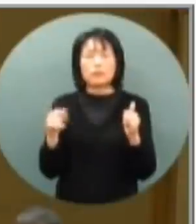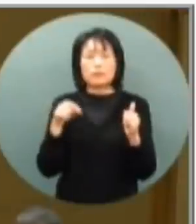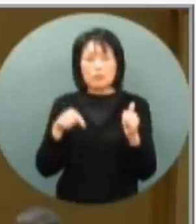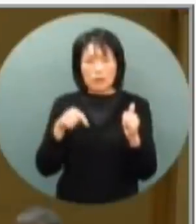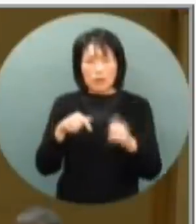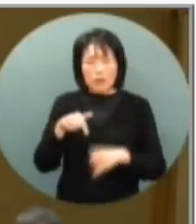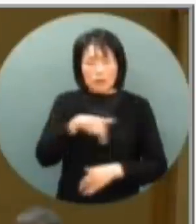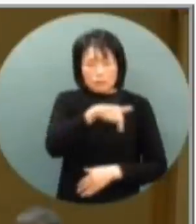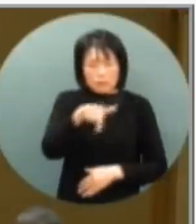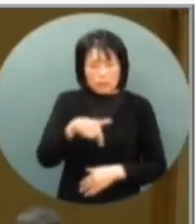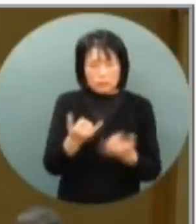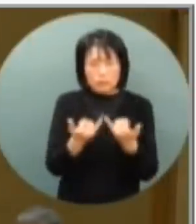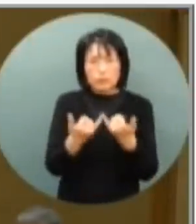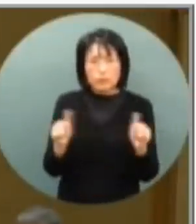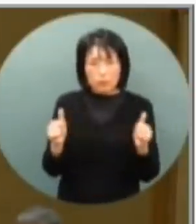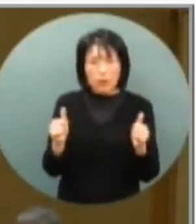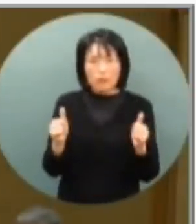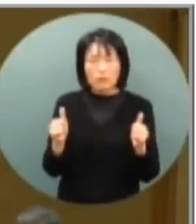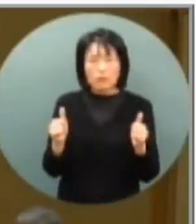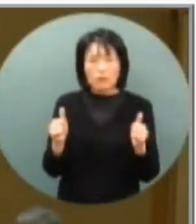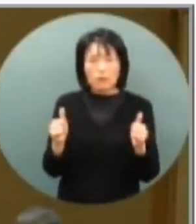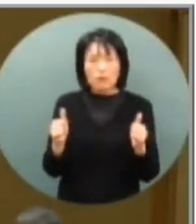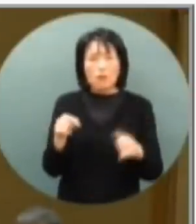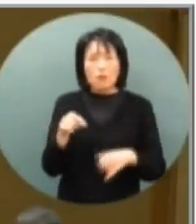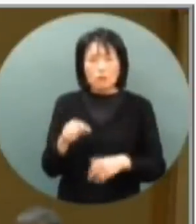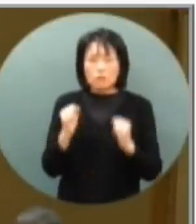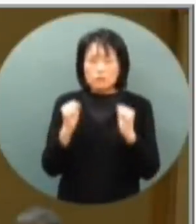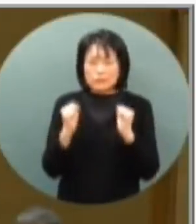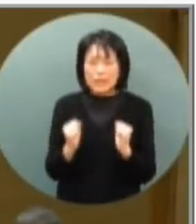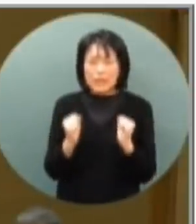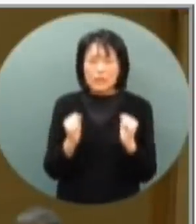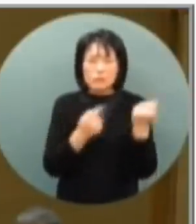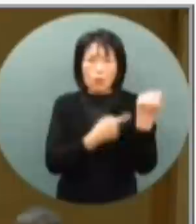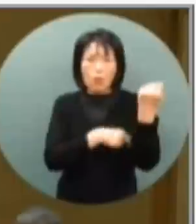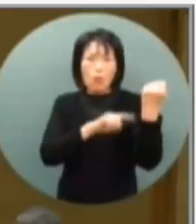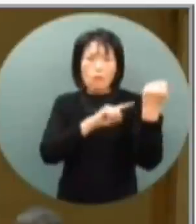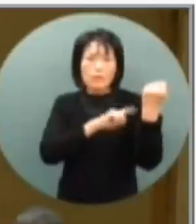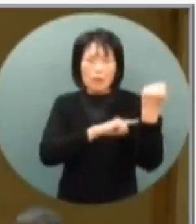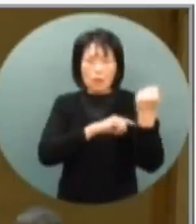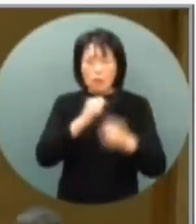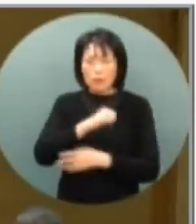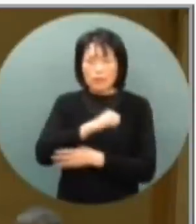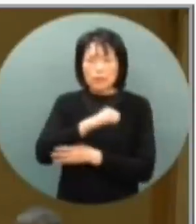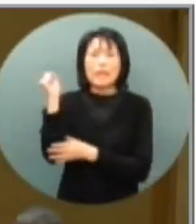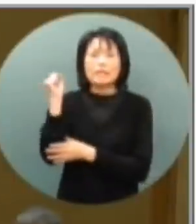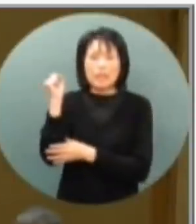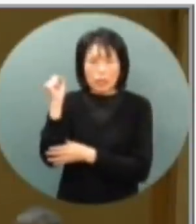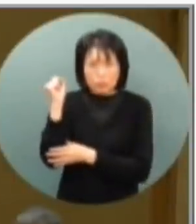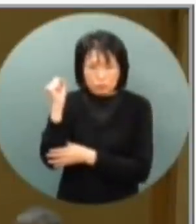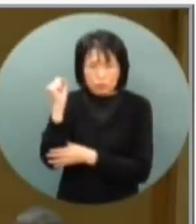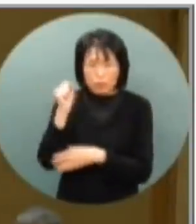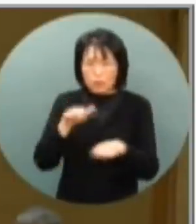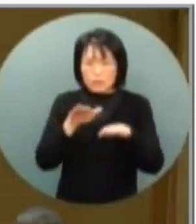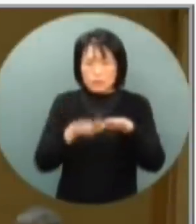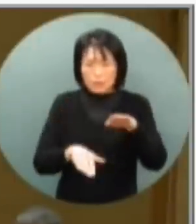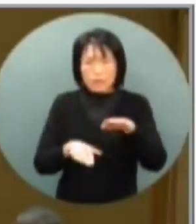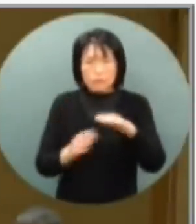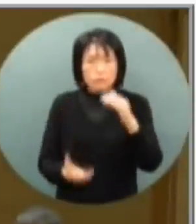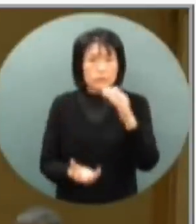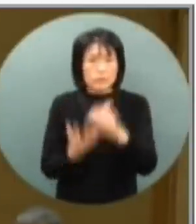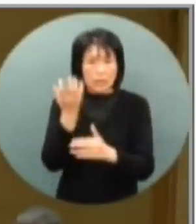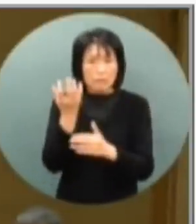の皆さんがこういう生存権をも否定されるような差別事象